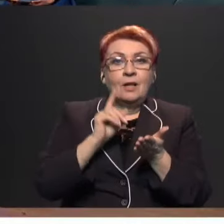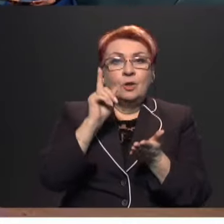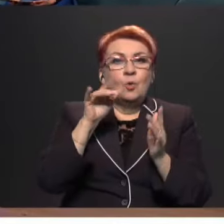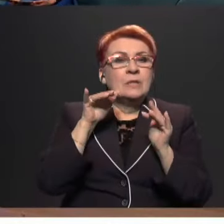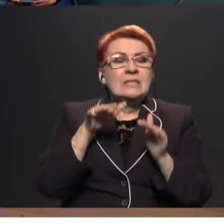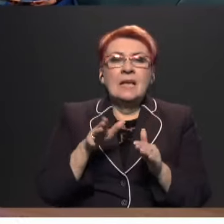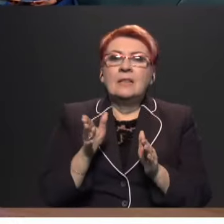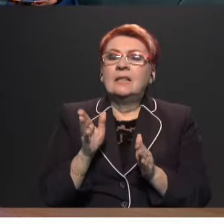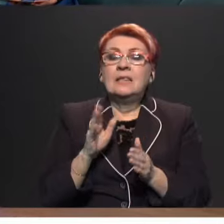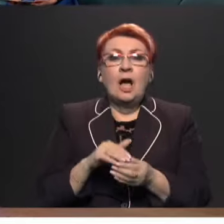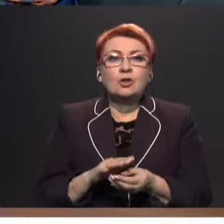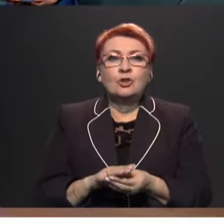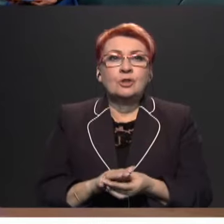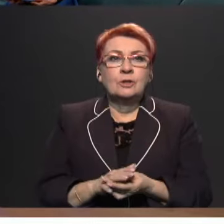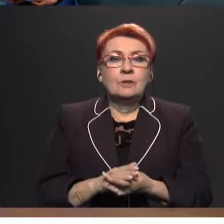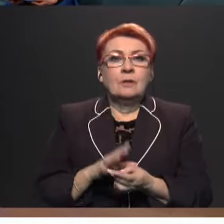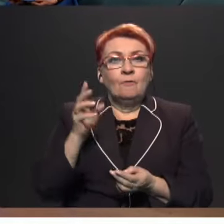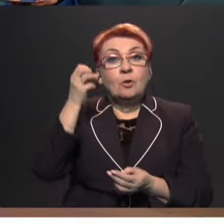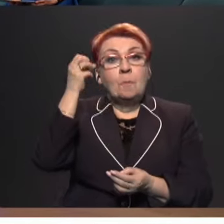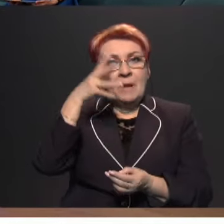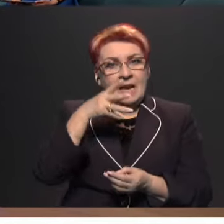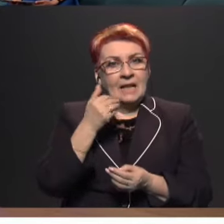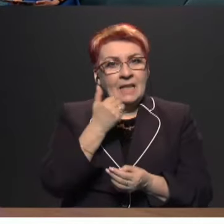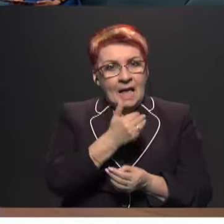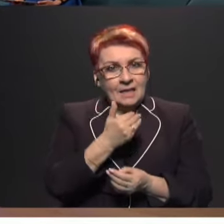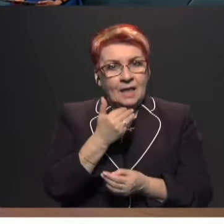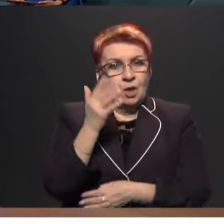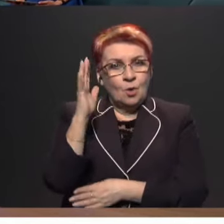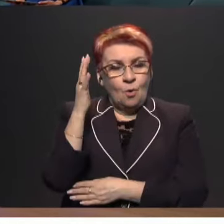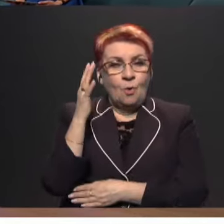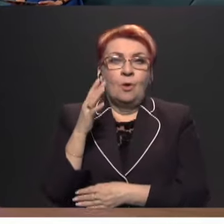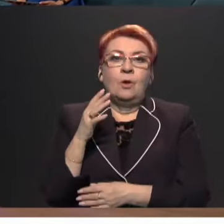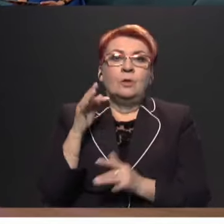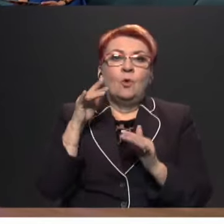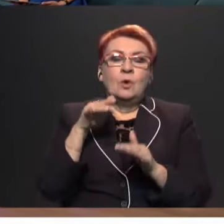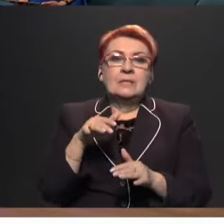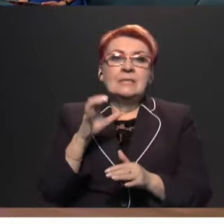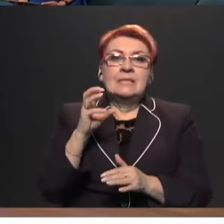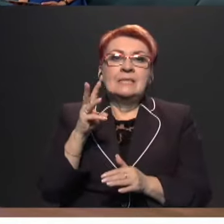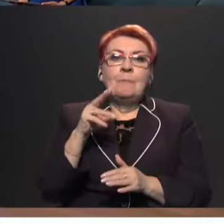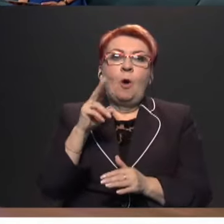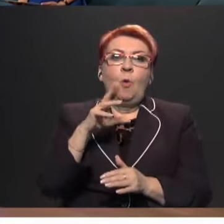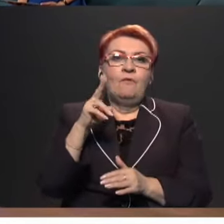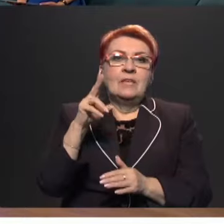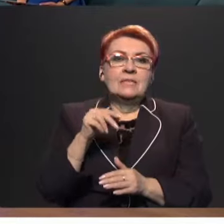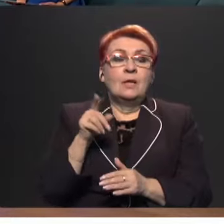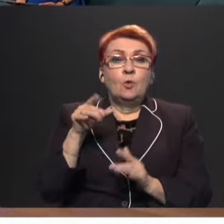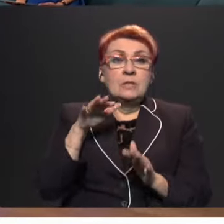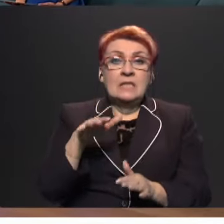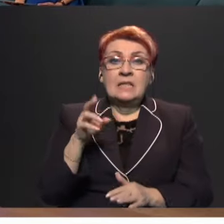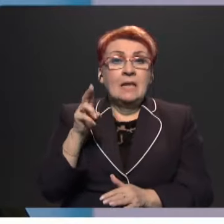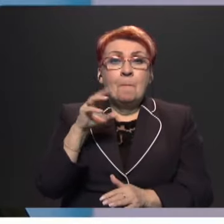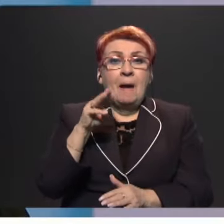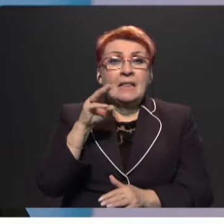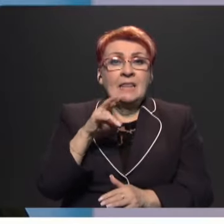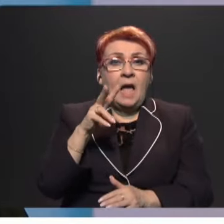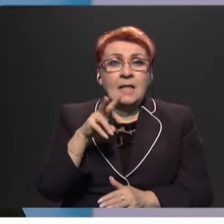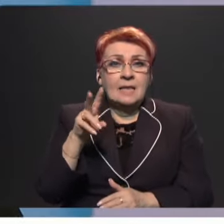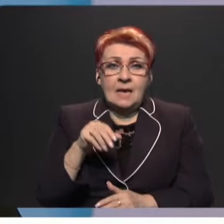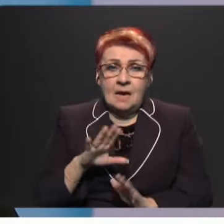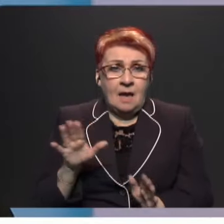же даже, потом проклинает ее, но дело же не в ботанике и даже